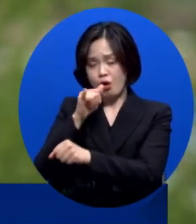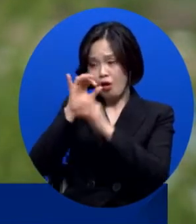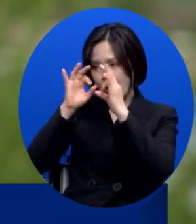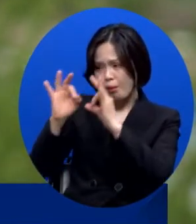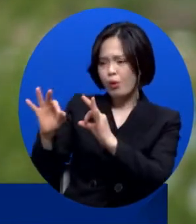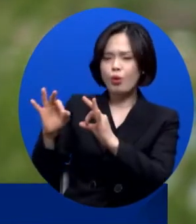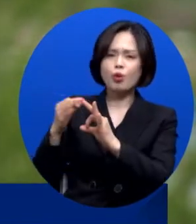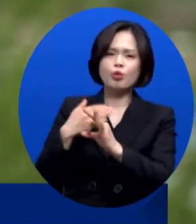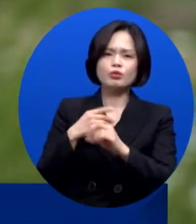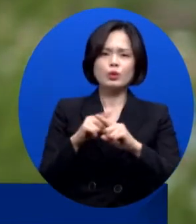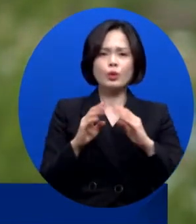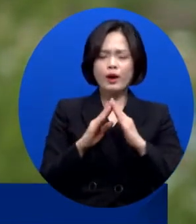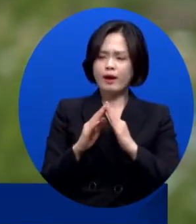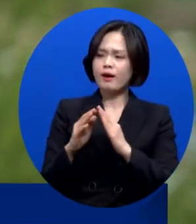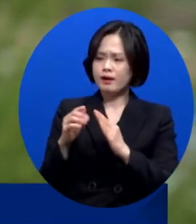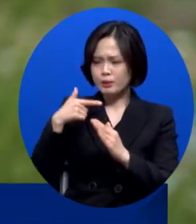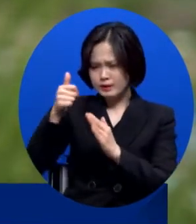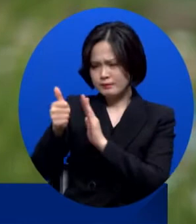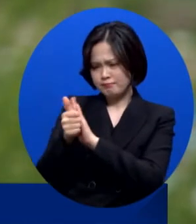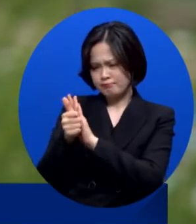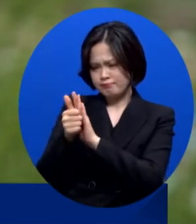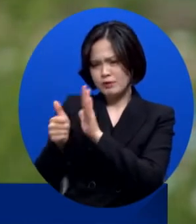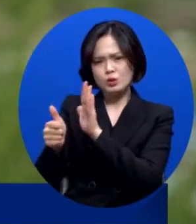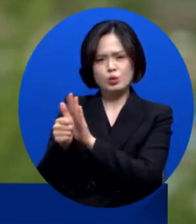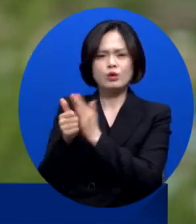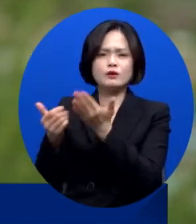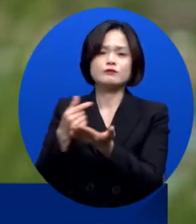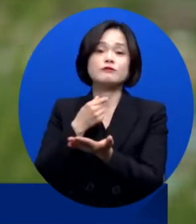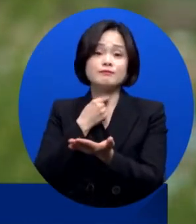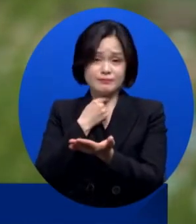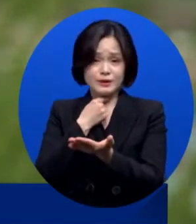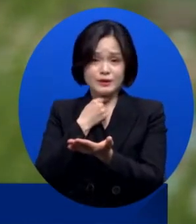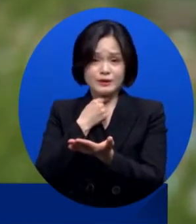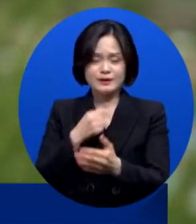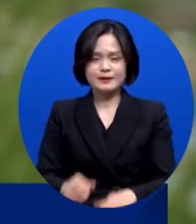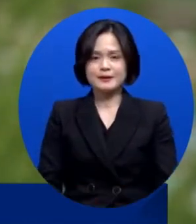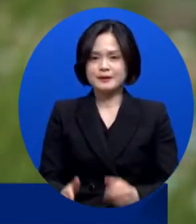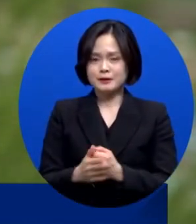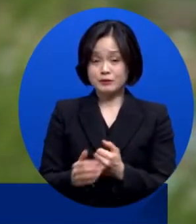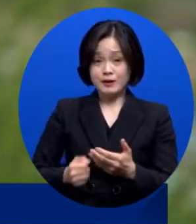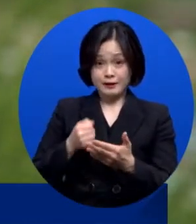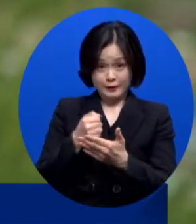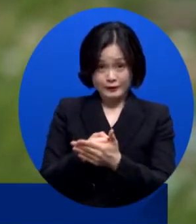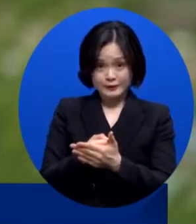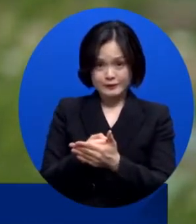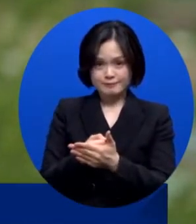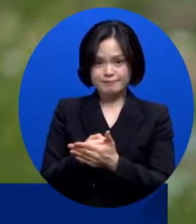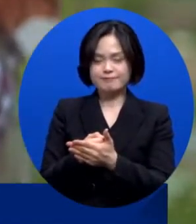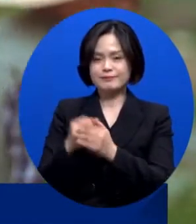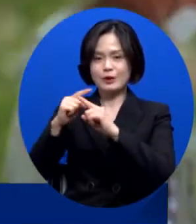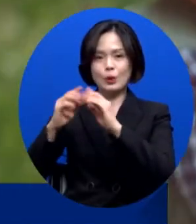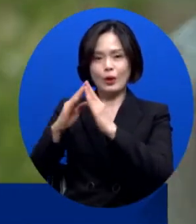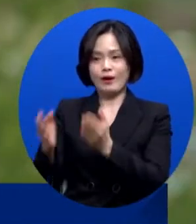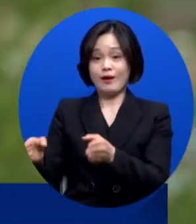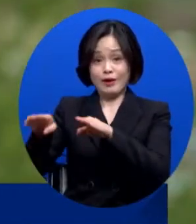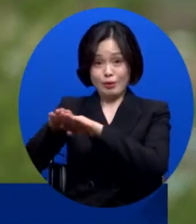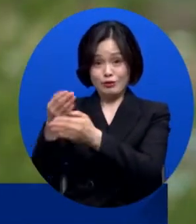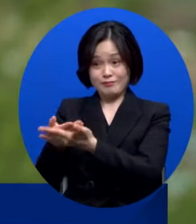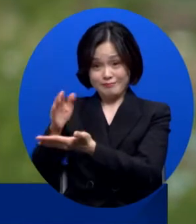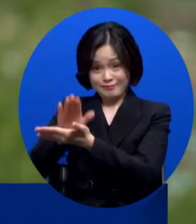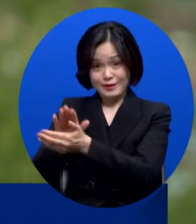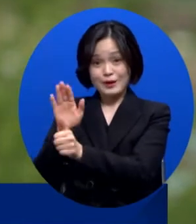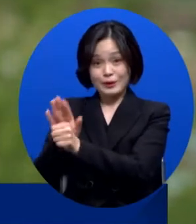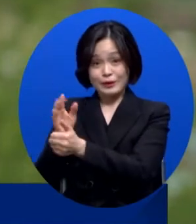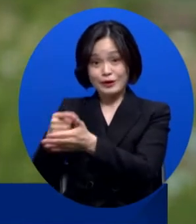해서 이들이 위로 할까 어떻게 격려할 수 있을까 그렇게 우리가 할 수 있는 것 하자 라고 해서 우리 목사님들을 또 우리 그 어려운